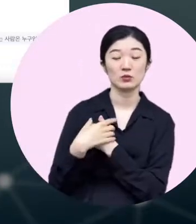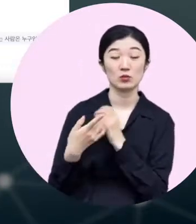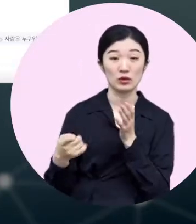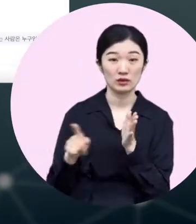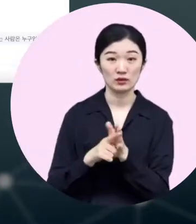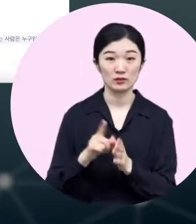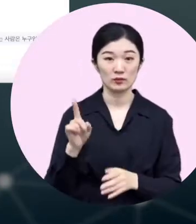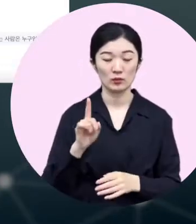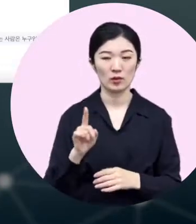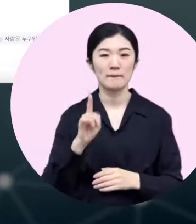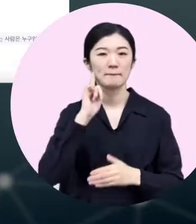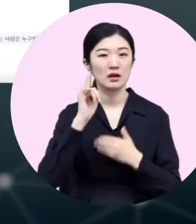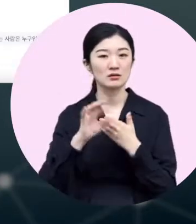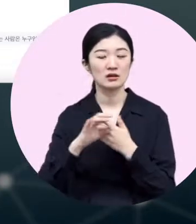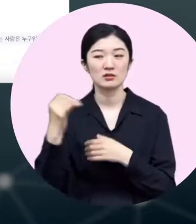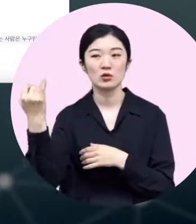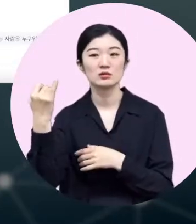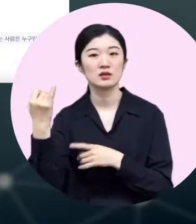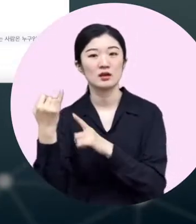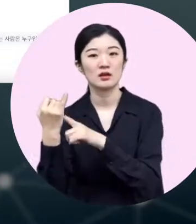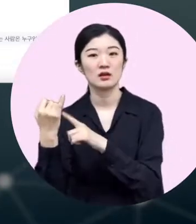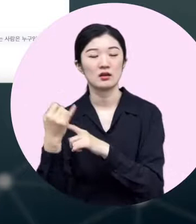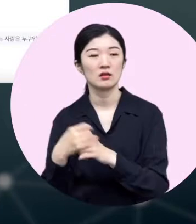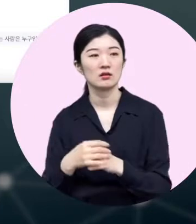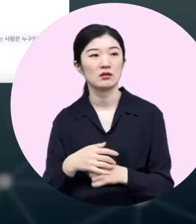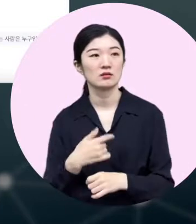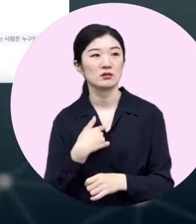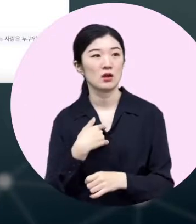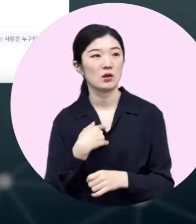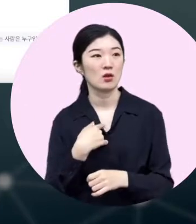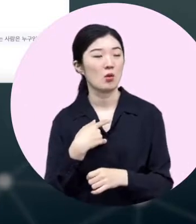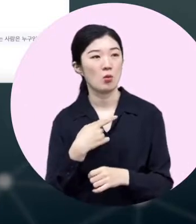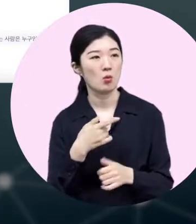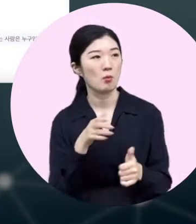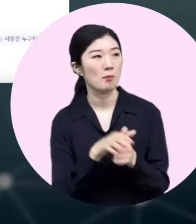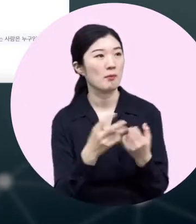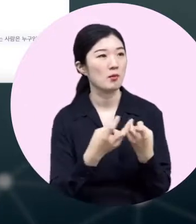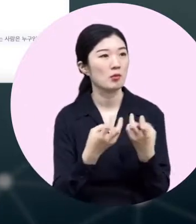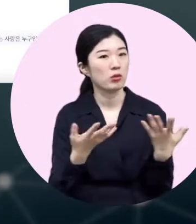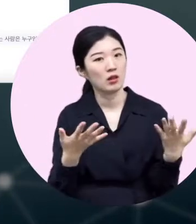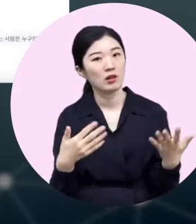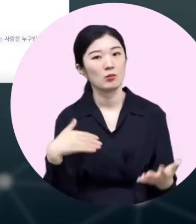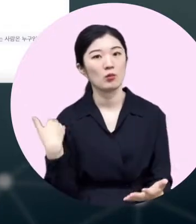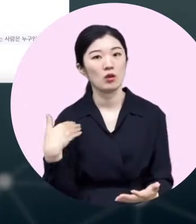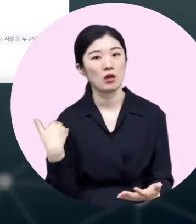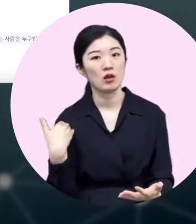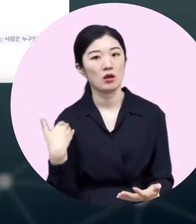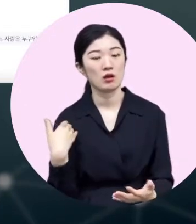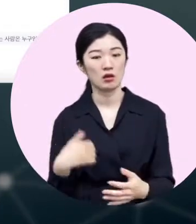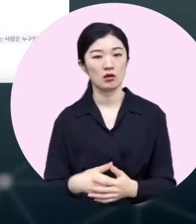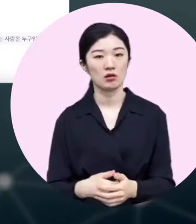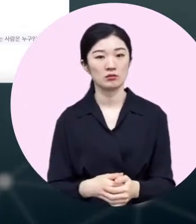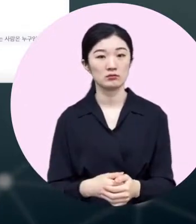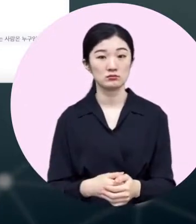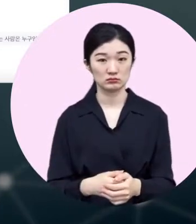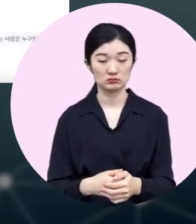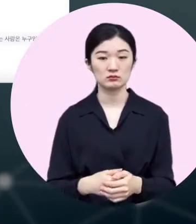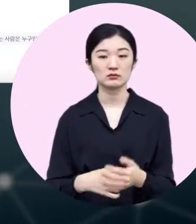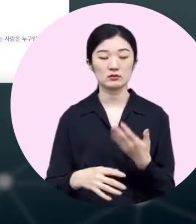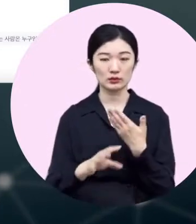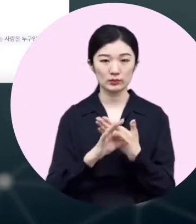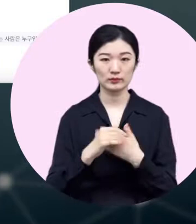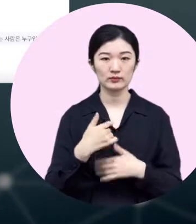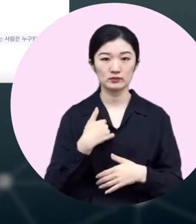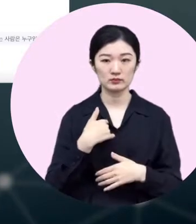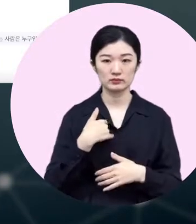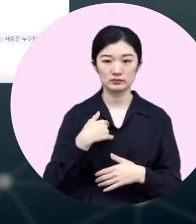되는데 만약에 이효리라는 사람이 호스트 넘기는 방법을 모른다고 해요. 만약에 최초의 호스트는 이쪽 참가자